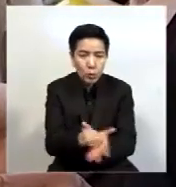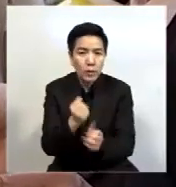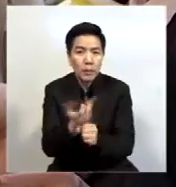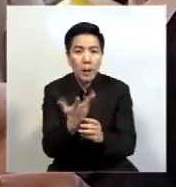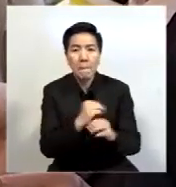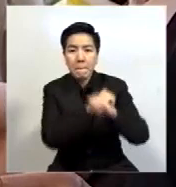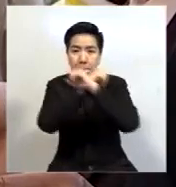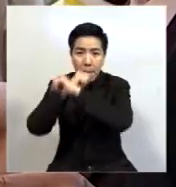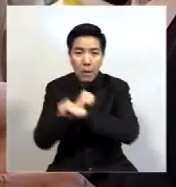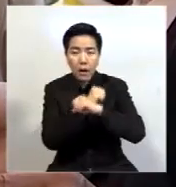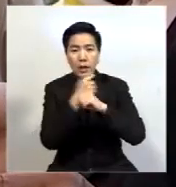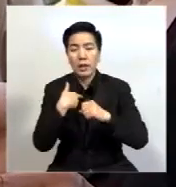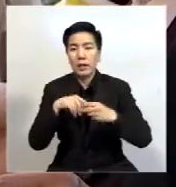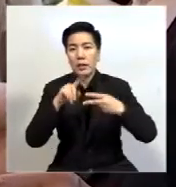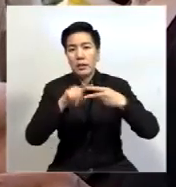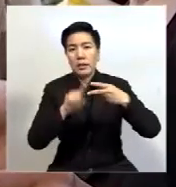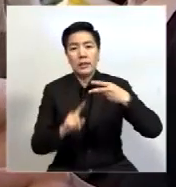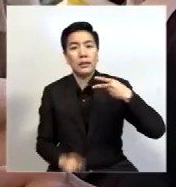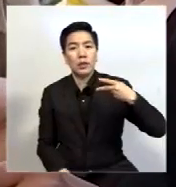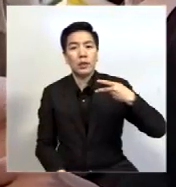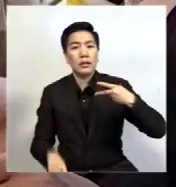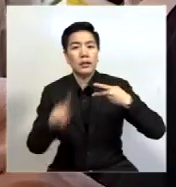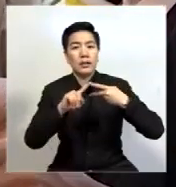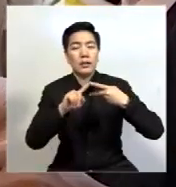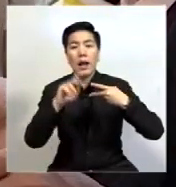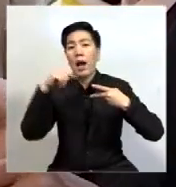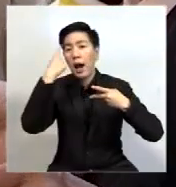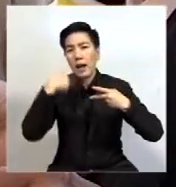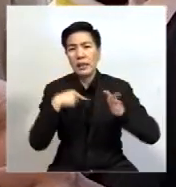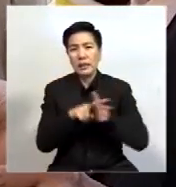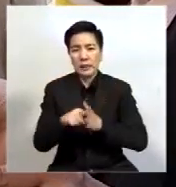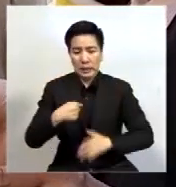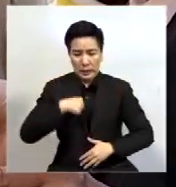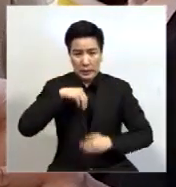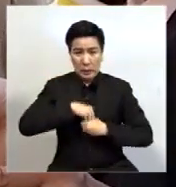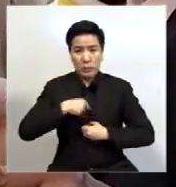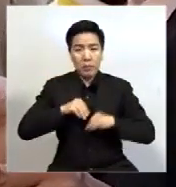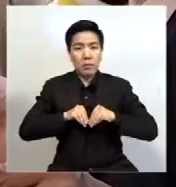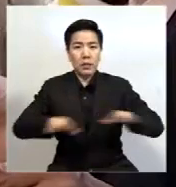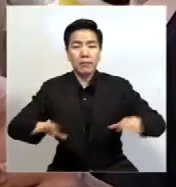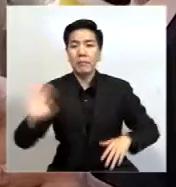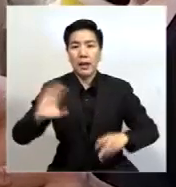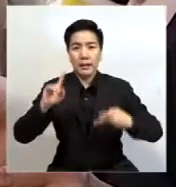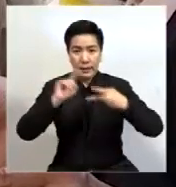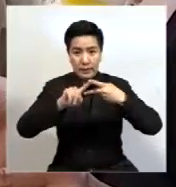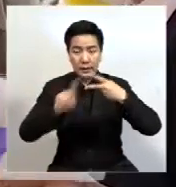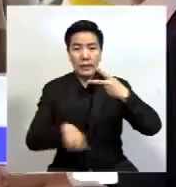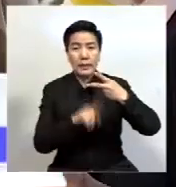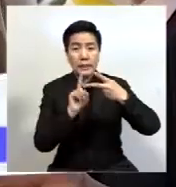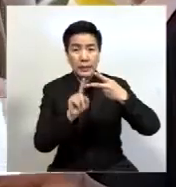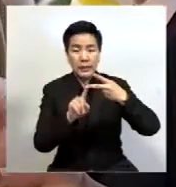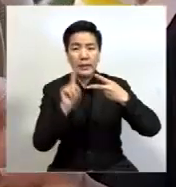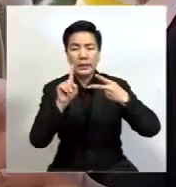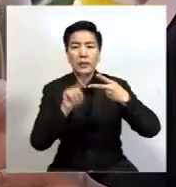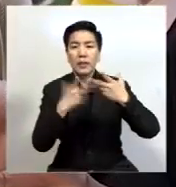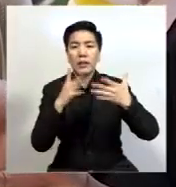ที่ป้องกันเนี่ยทั้งสองส่วนส่วนที่ถ้าเกิดใครเกิดไปมีเชื้อมาก็จะได้ไม่แพร่ส่วนหนึ่งคือ